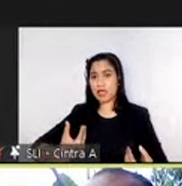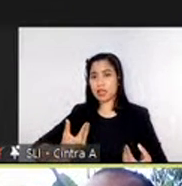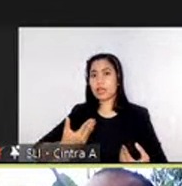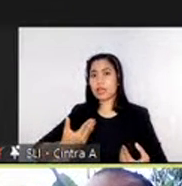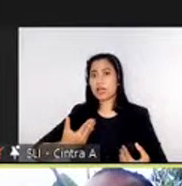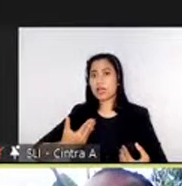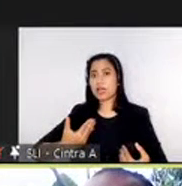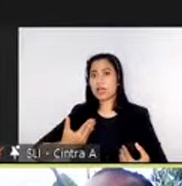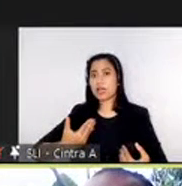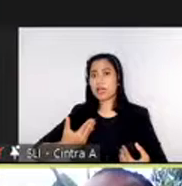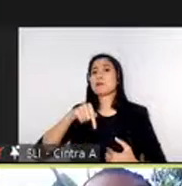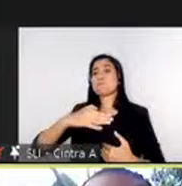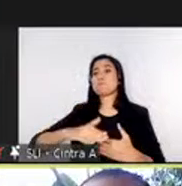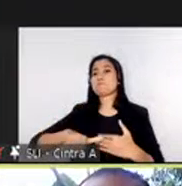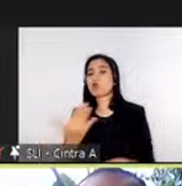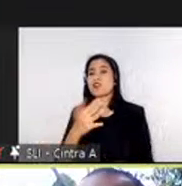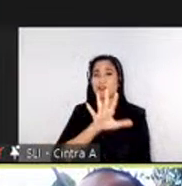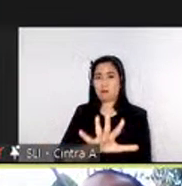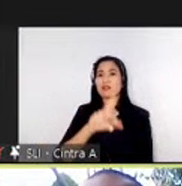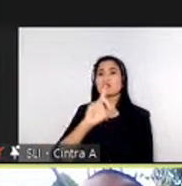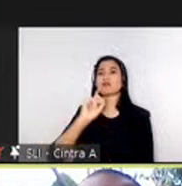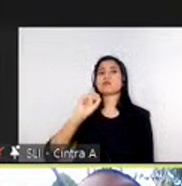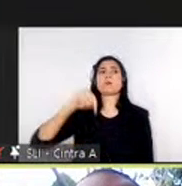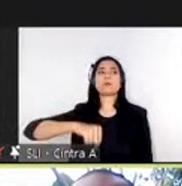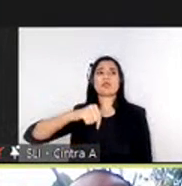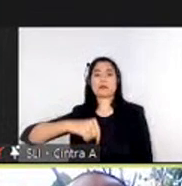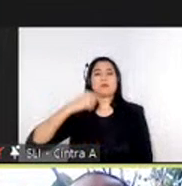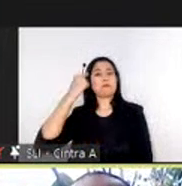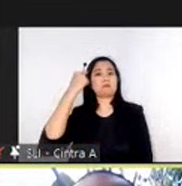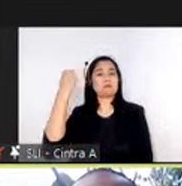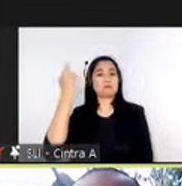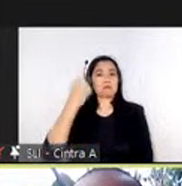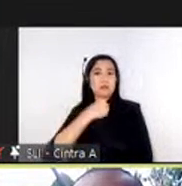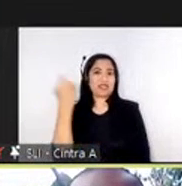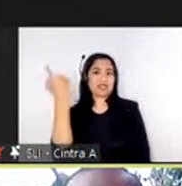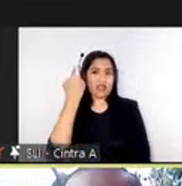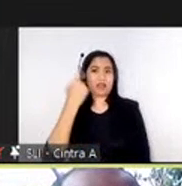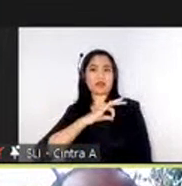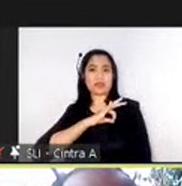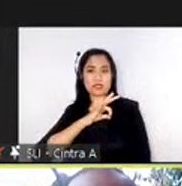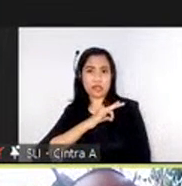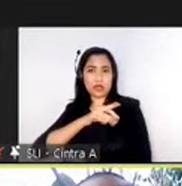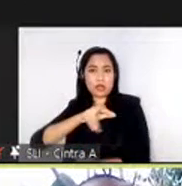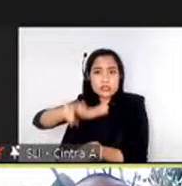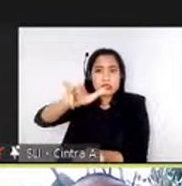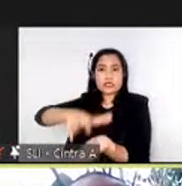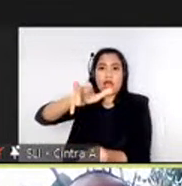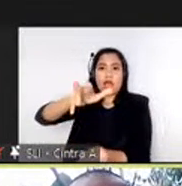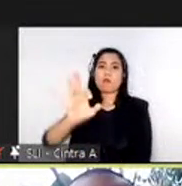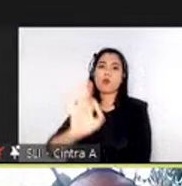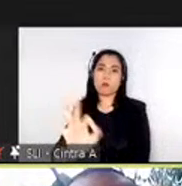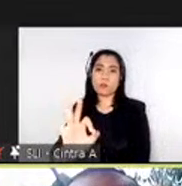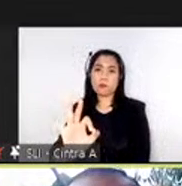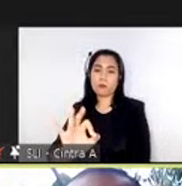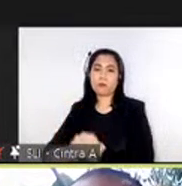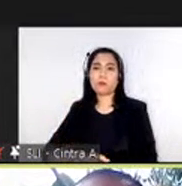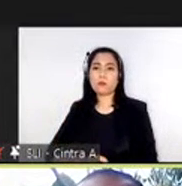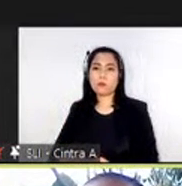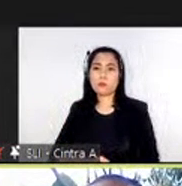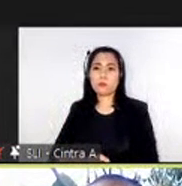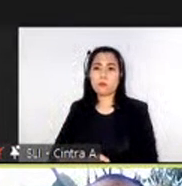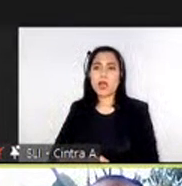Eh presiden belum juga mengesahkannya itu sudah menyertakan banyak atau beberapa